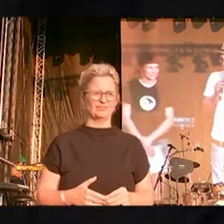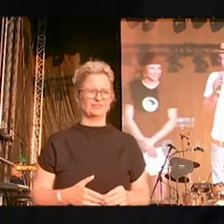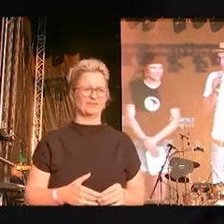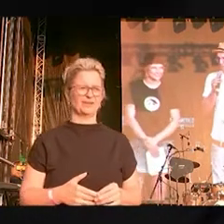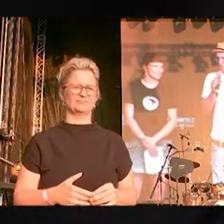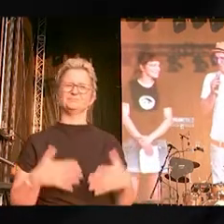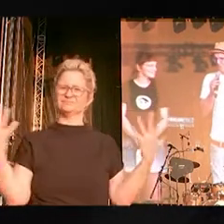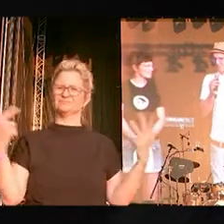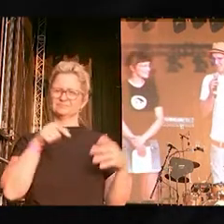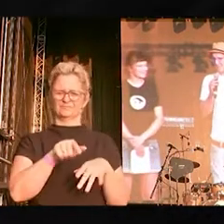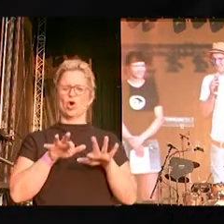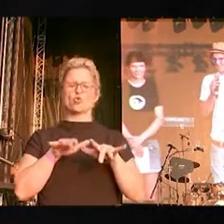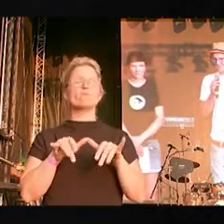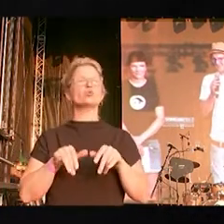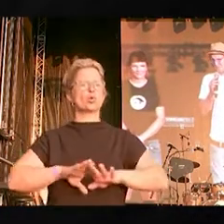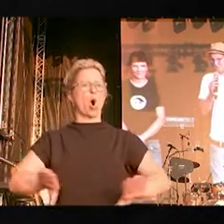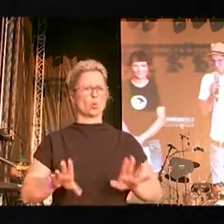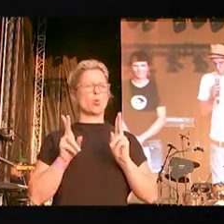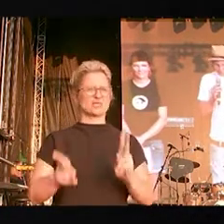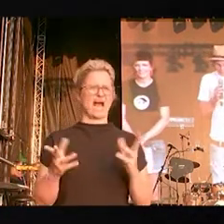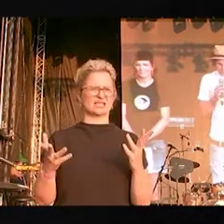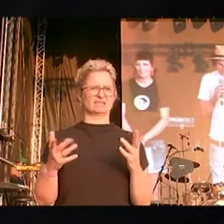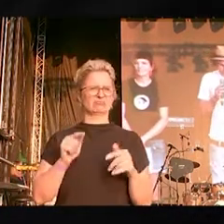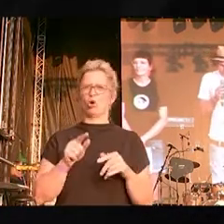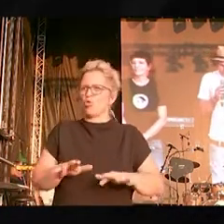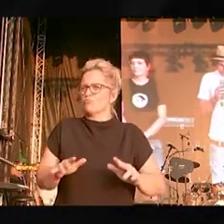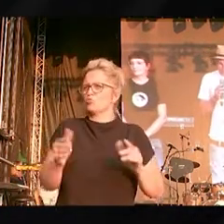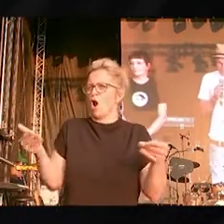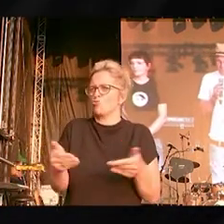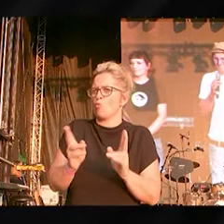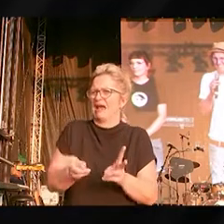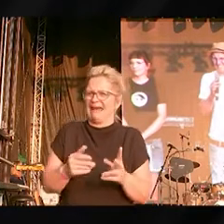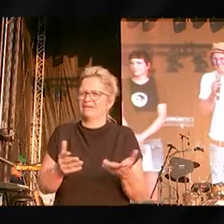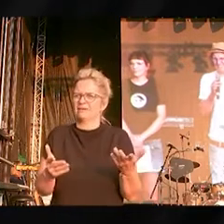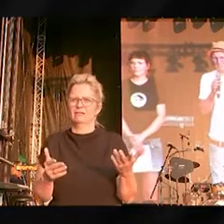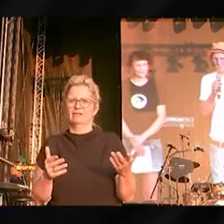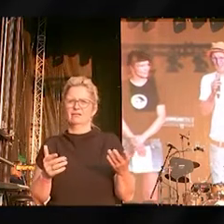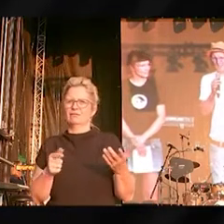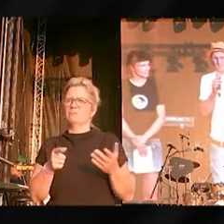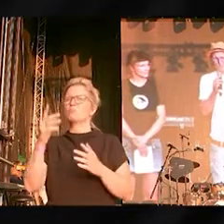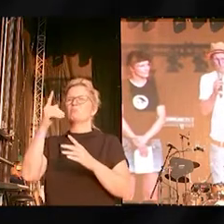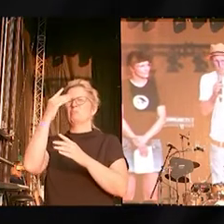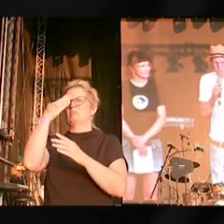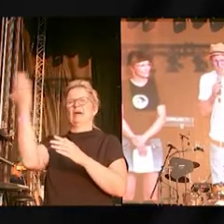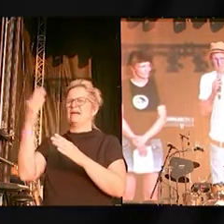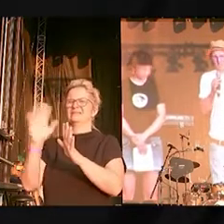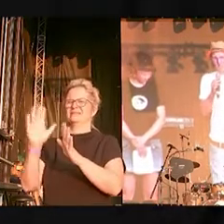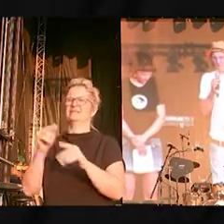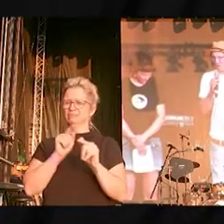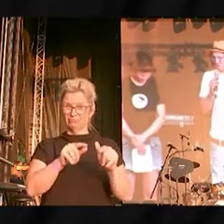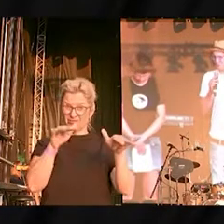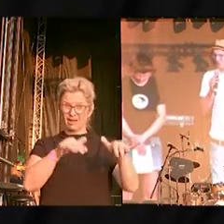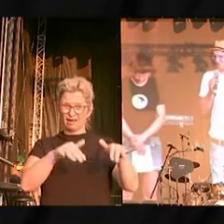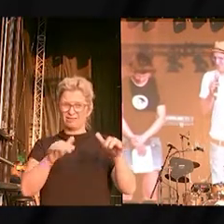Unser Computergrundrecht, ziemlich unbekannt, unser Computergrundrecht ist nicht dafür da, um ständig